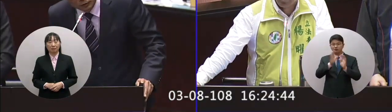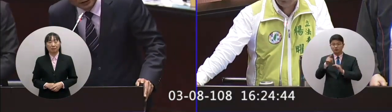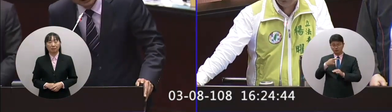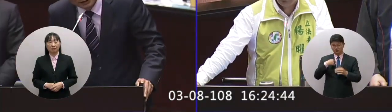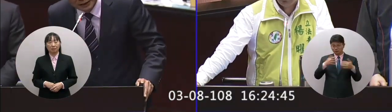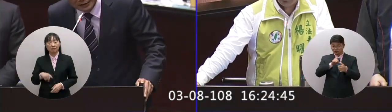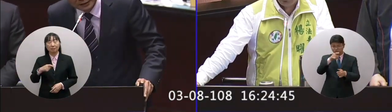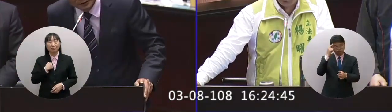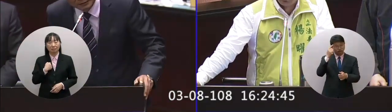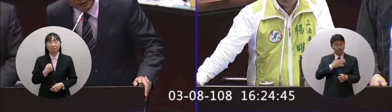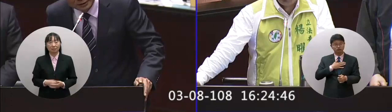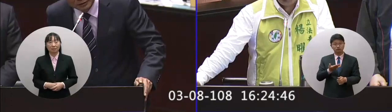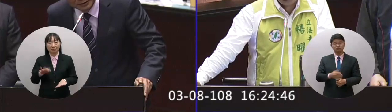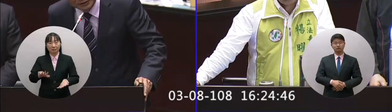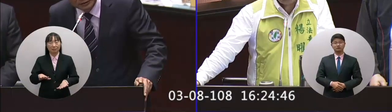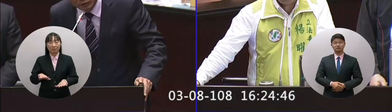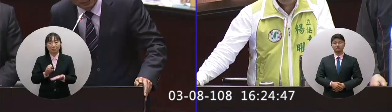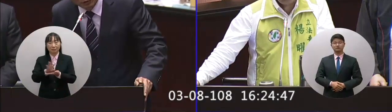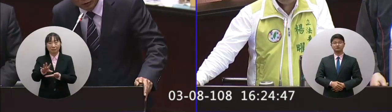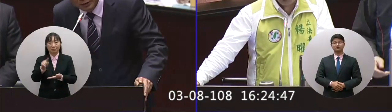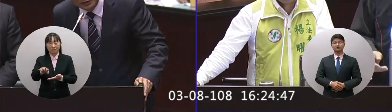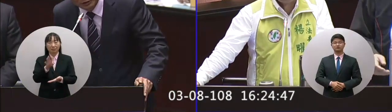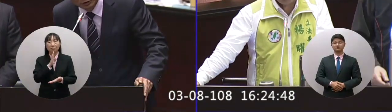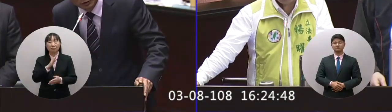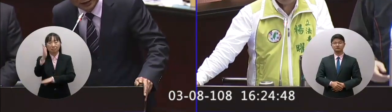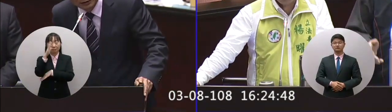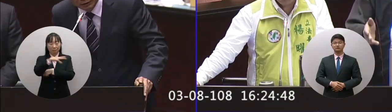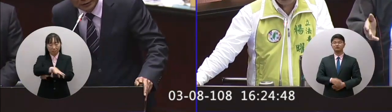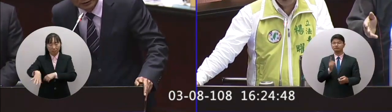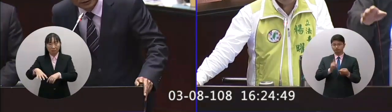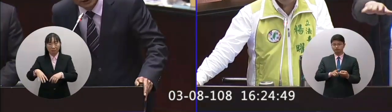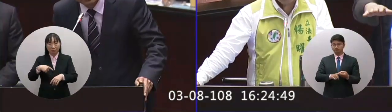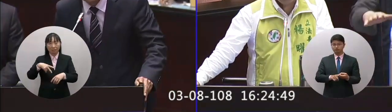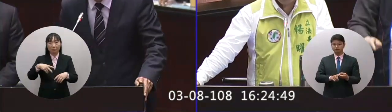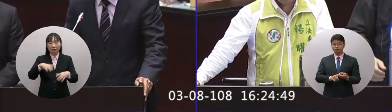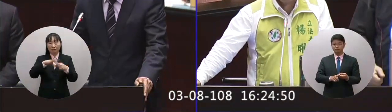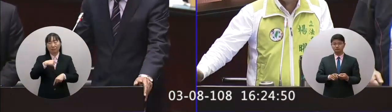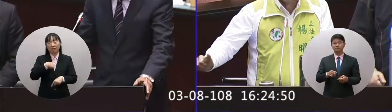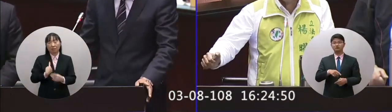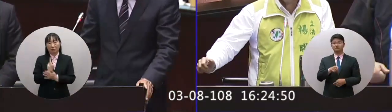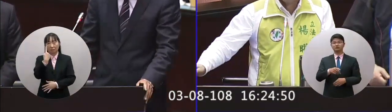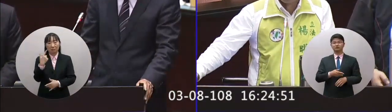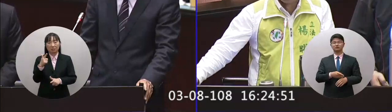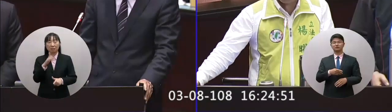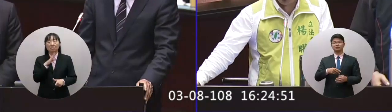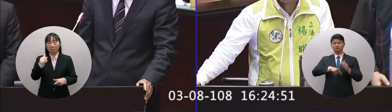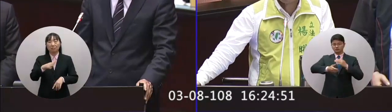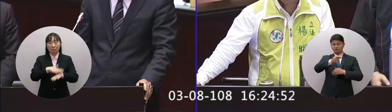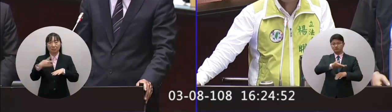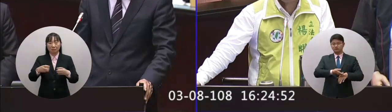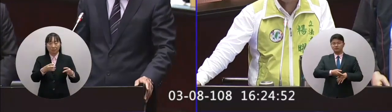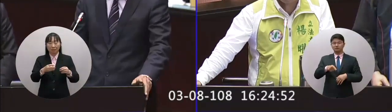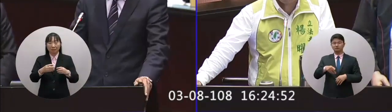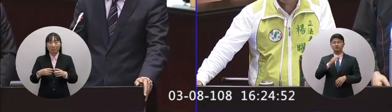懂我的问题吗？ 我知道啊，跟委员报告，这个会是跨部会我们一起共同来往这个方向。 对，你休息一下，因为站了很久。 好，好不